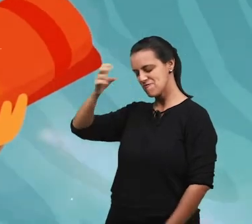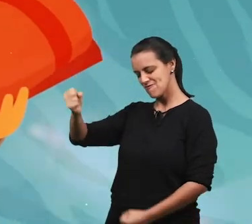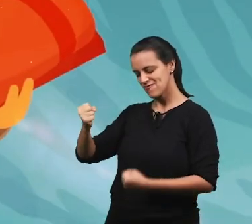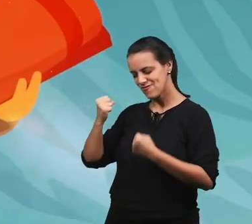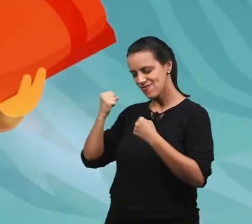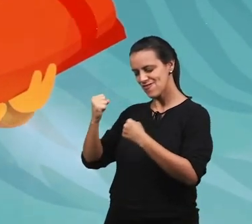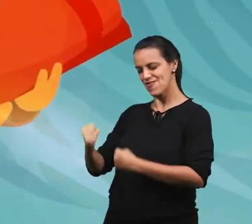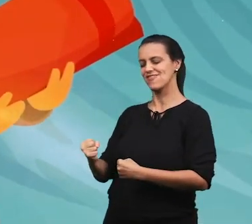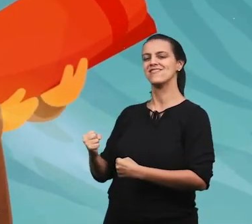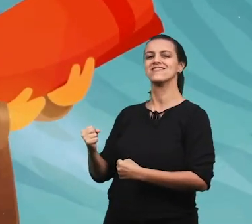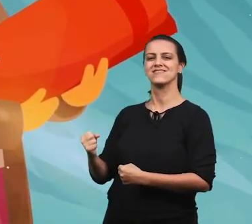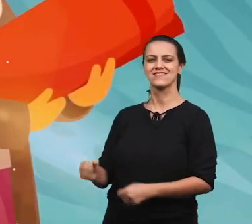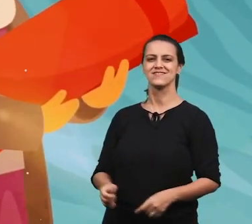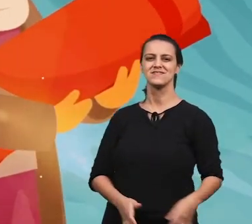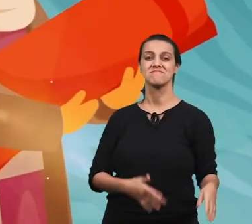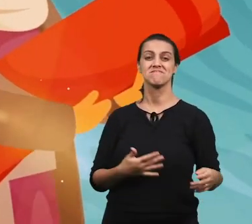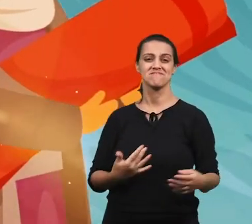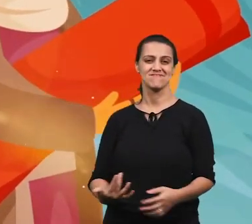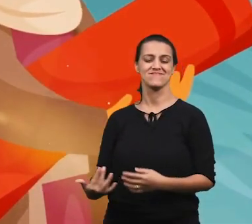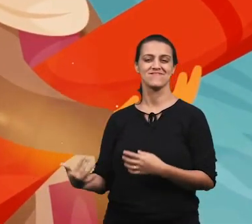есть сила моя.